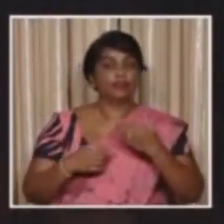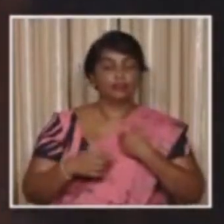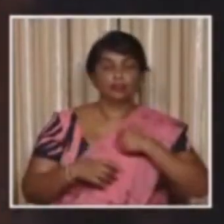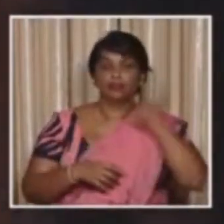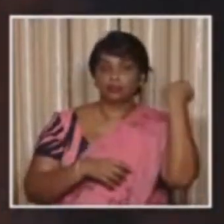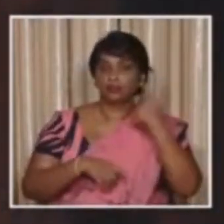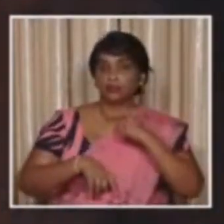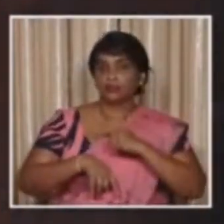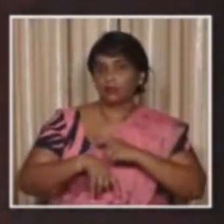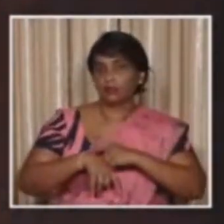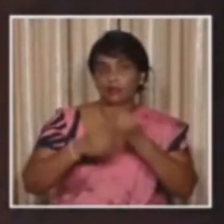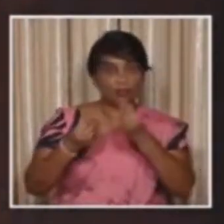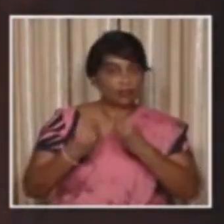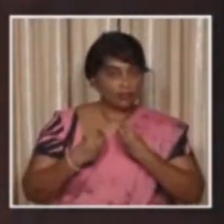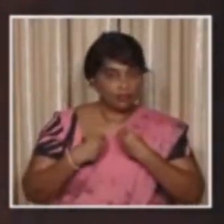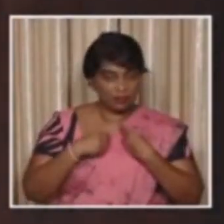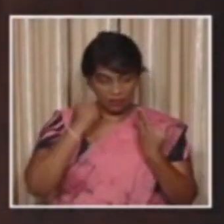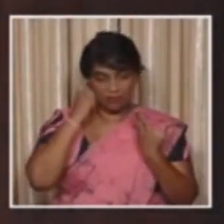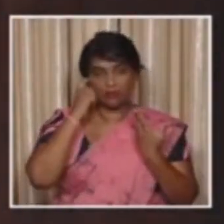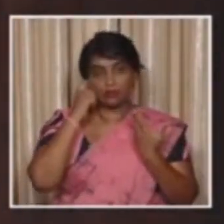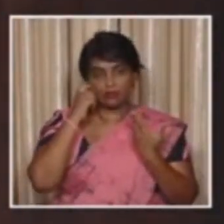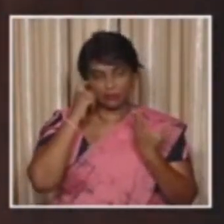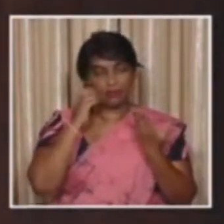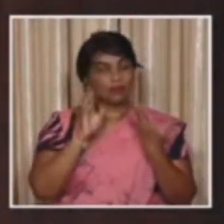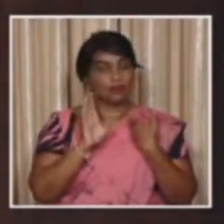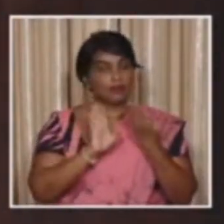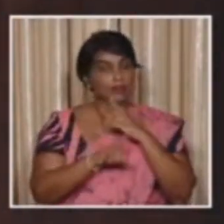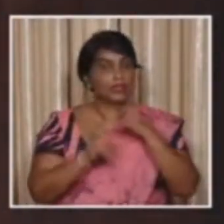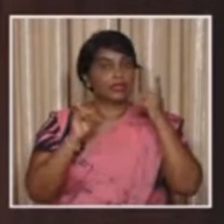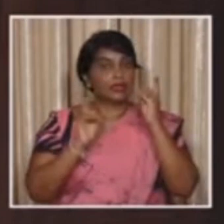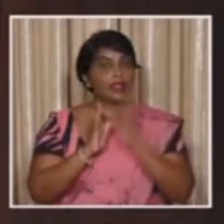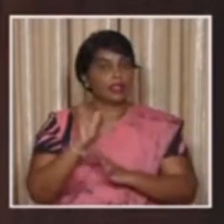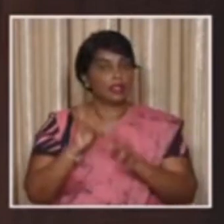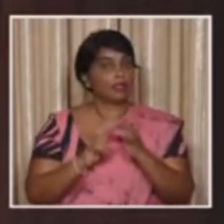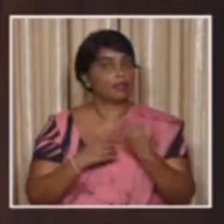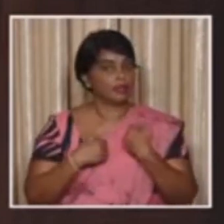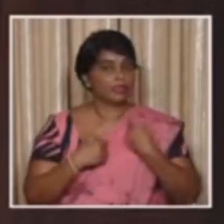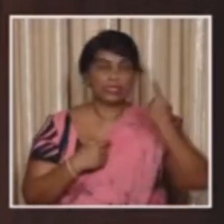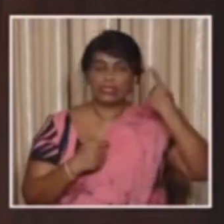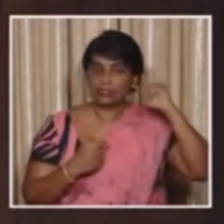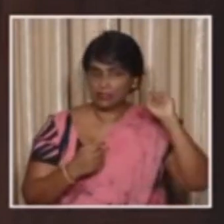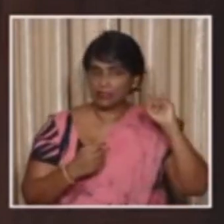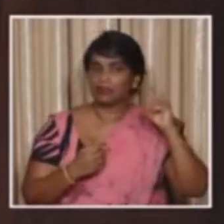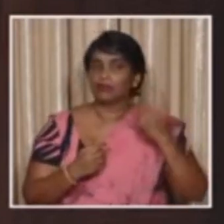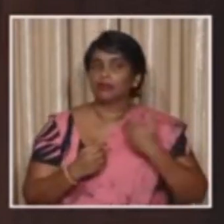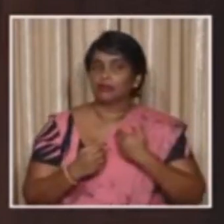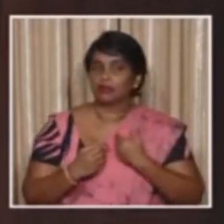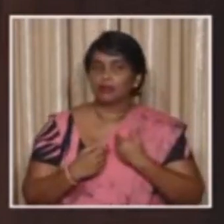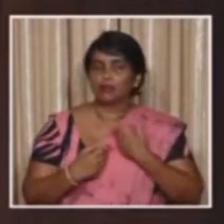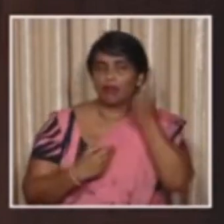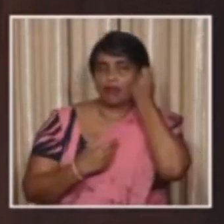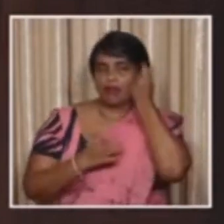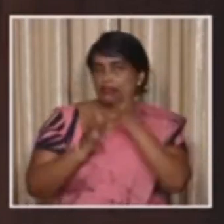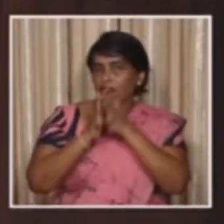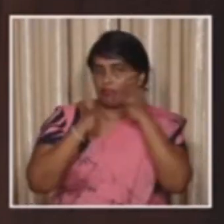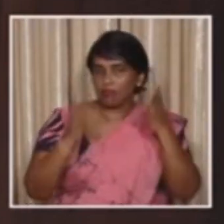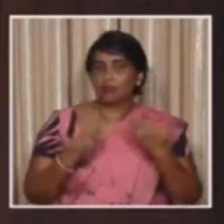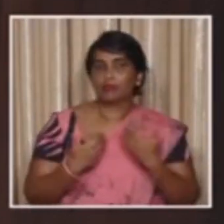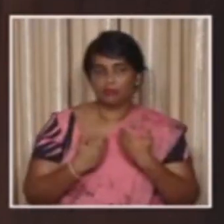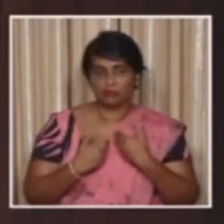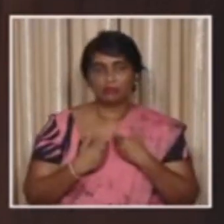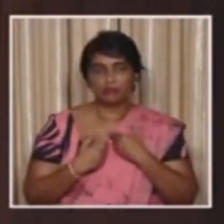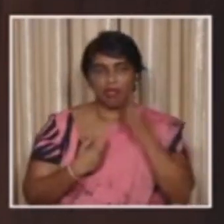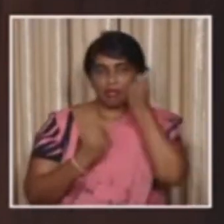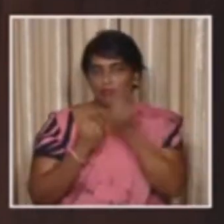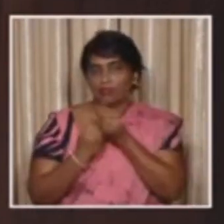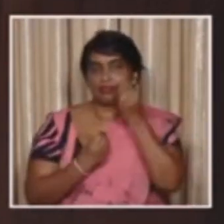කරන්න වෙලාවක් හම්බෙන්නේ නැත්නම් හිටපු මේ ක්‍රීඩා ඇමතිවරයා විදියට ඊයේ මට අදහස් ගණනාවක් තිබුණා කරු කතානායකතුමා මේකට